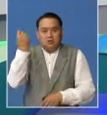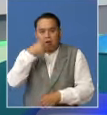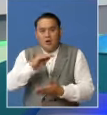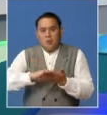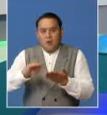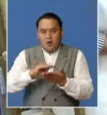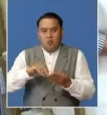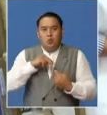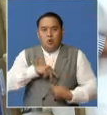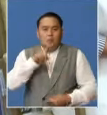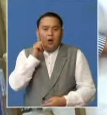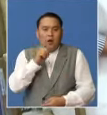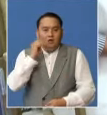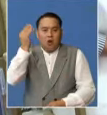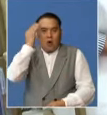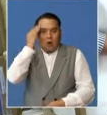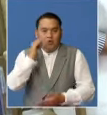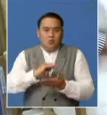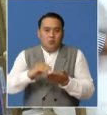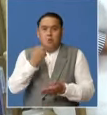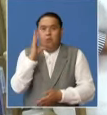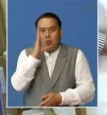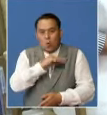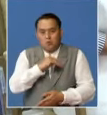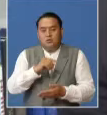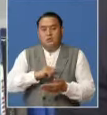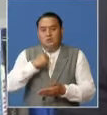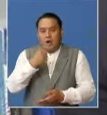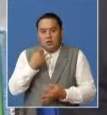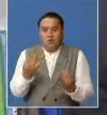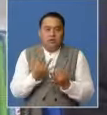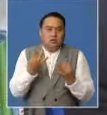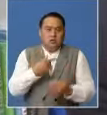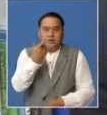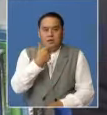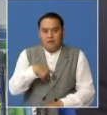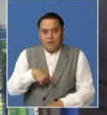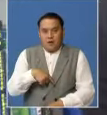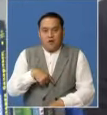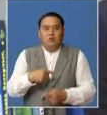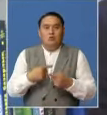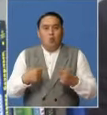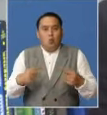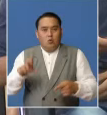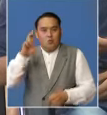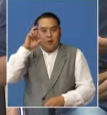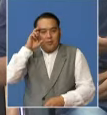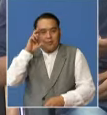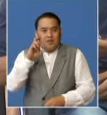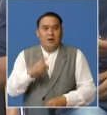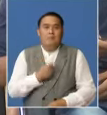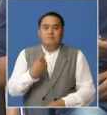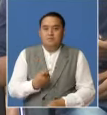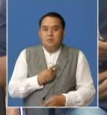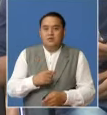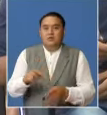писатели, в трудах молодых дарований читатели смогут подчеркнуть много интересного для себя, а также взглянуть на этот мир с другой стороны.